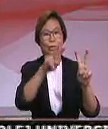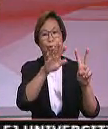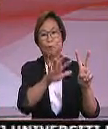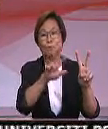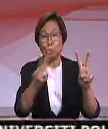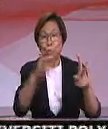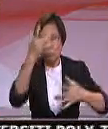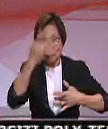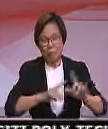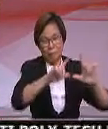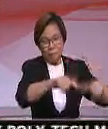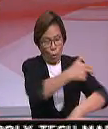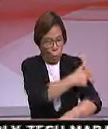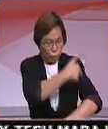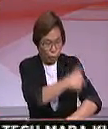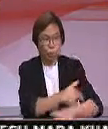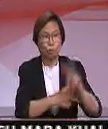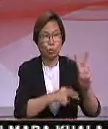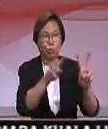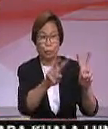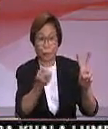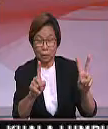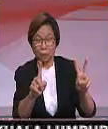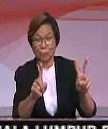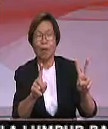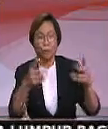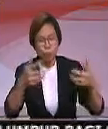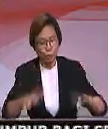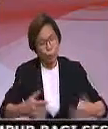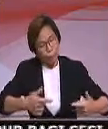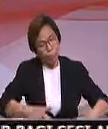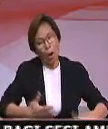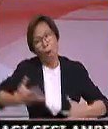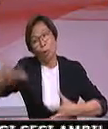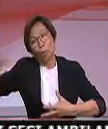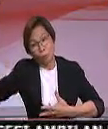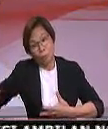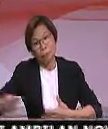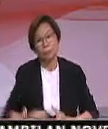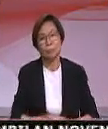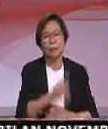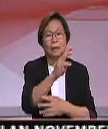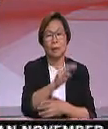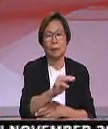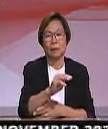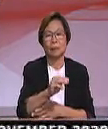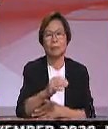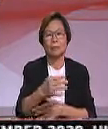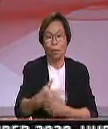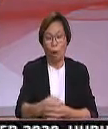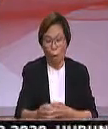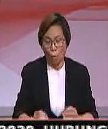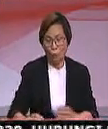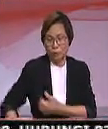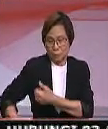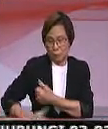ditempatkan di hospital berkenaan. 221 daripadanya telah dibenarkan keluar. Markas Angkatan Tentera Malaysia